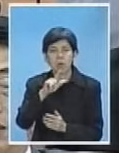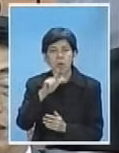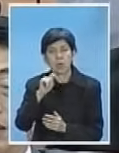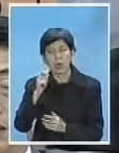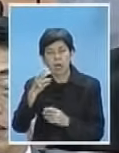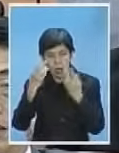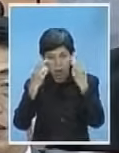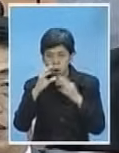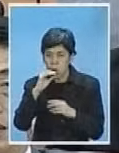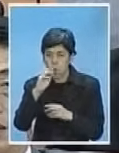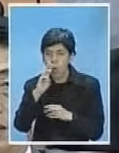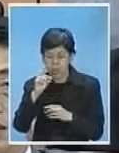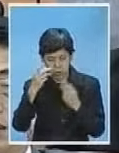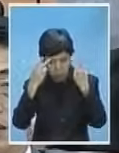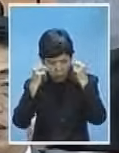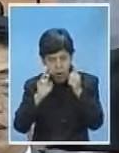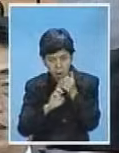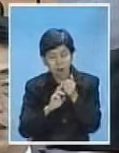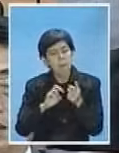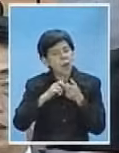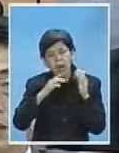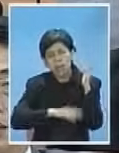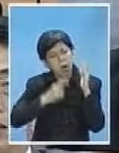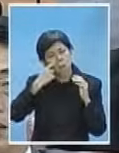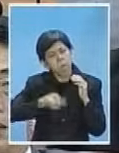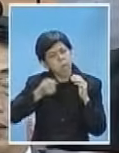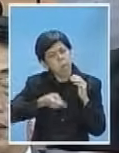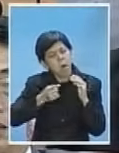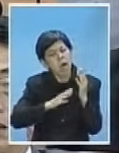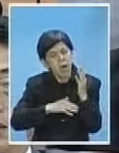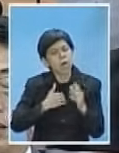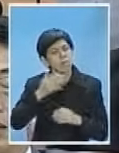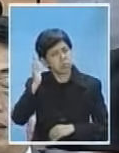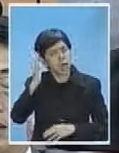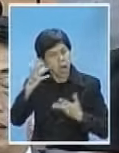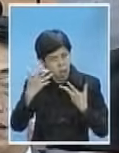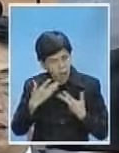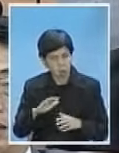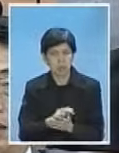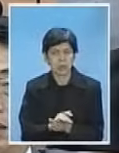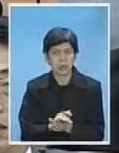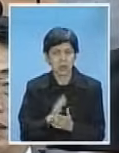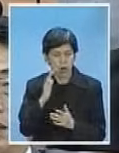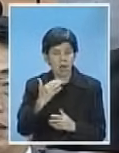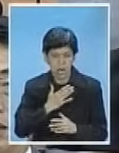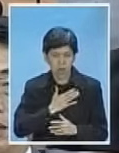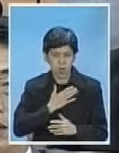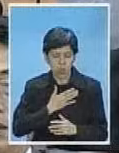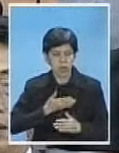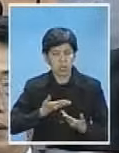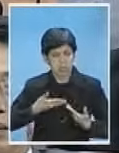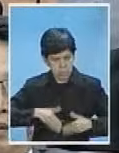นายกพูดว่าปัญหาภาคใต้นี่มันมีมานานแล้วผมเคยอภิปรายในสภาหลายครั้งครับเพราะเป็นคนในพื้น